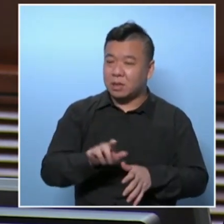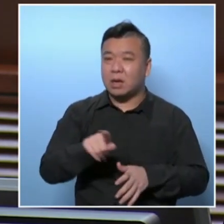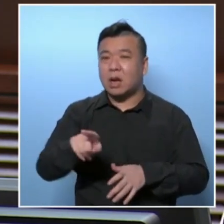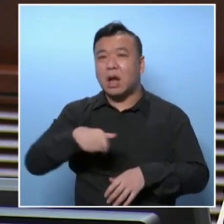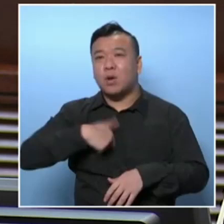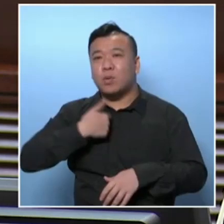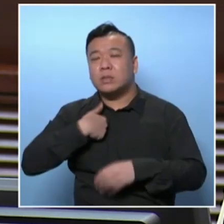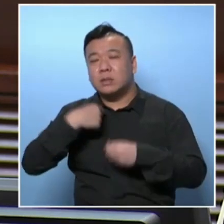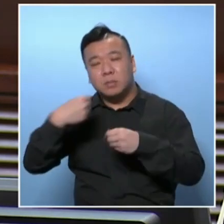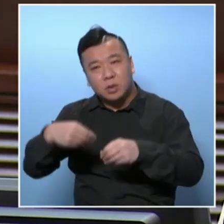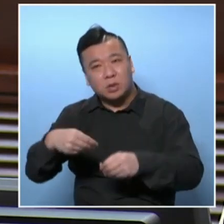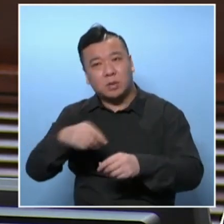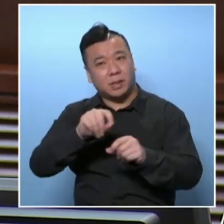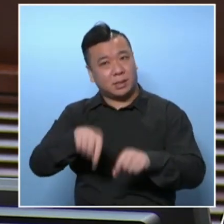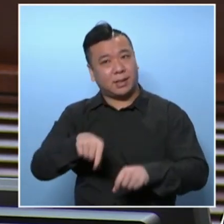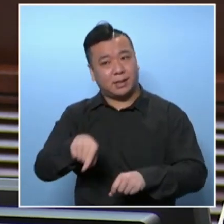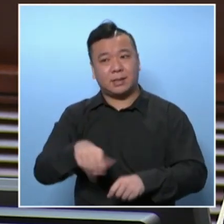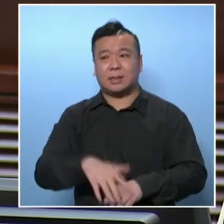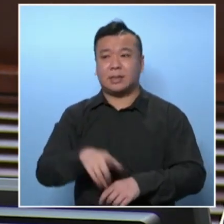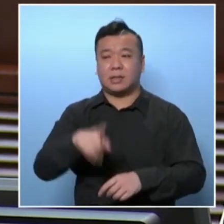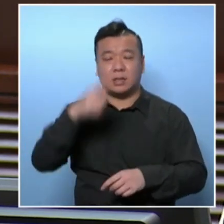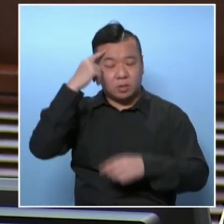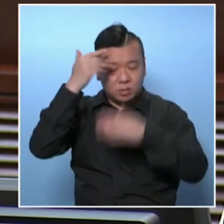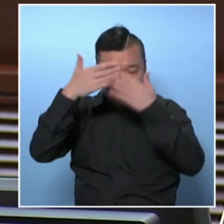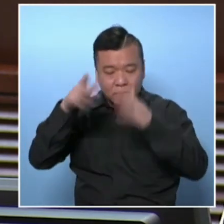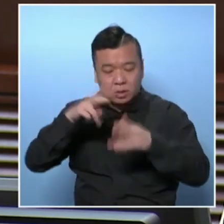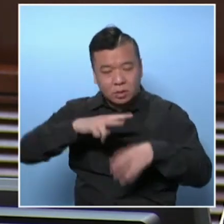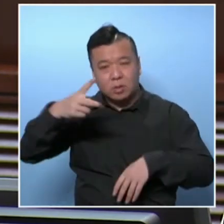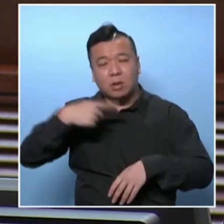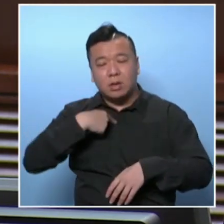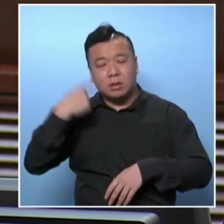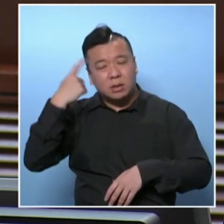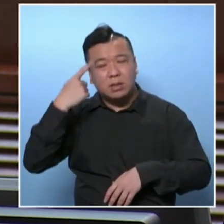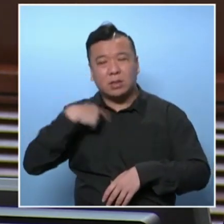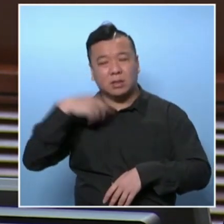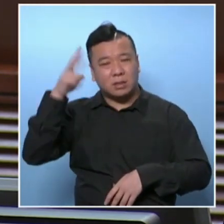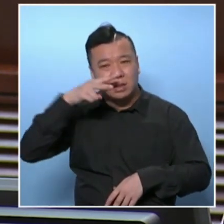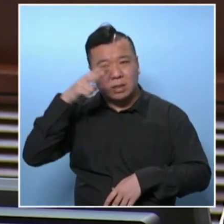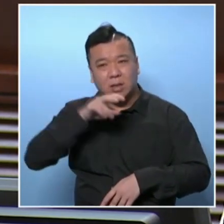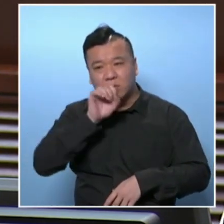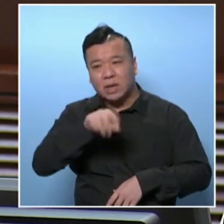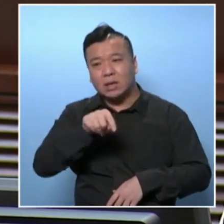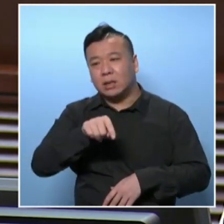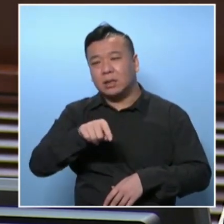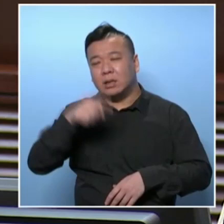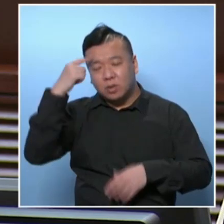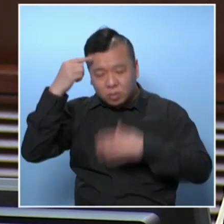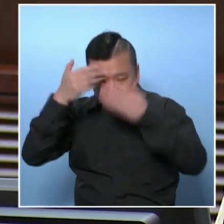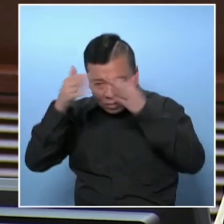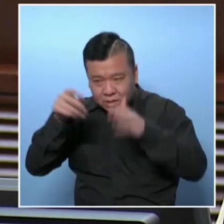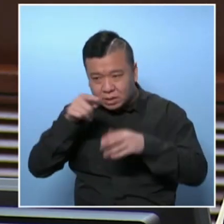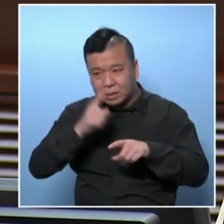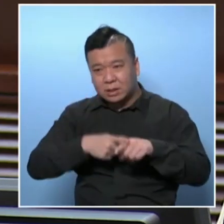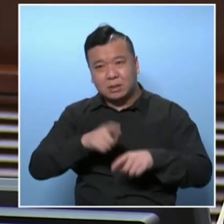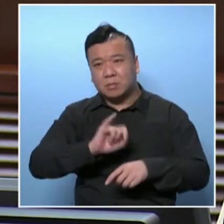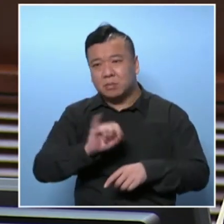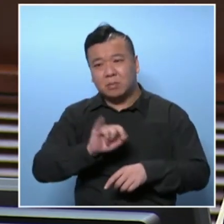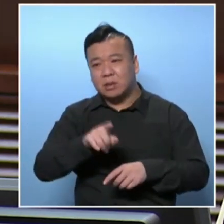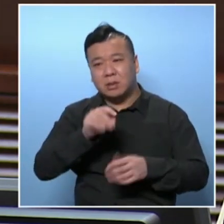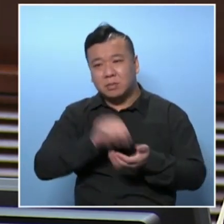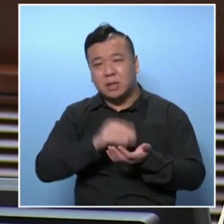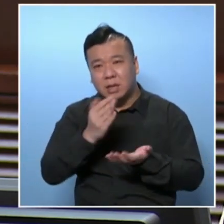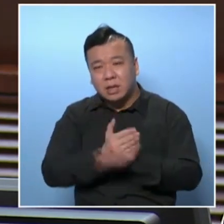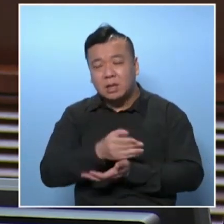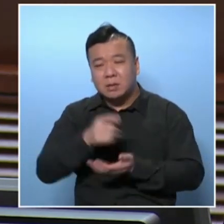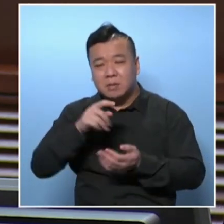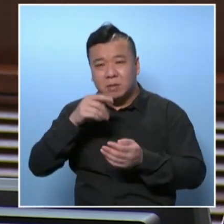師嘅問題。通識科當然你要改革啦，我哋日日夜夜都講。通識科其實不應該是必修必考